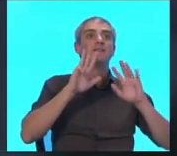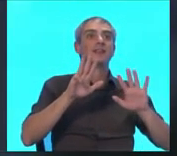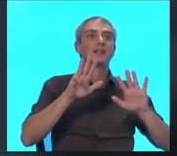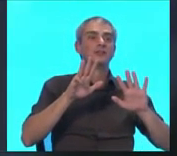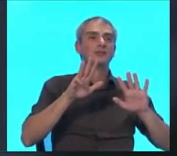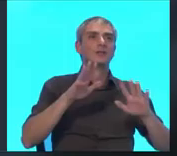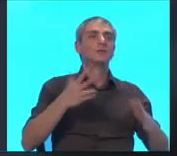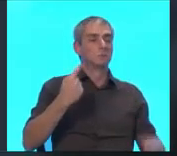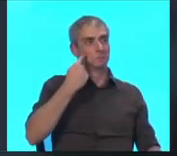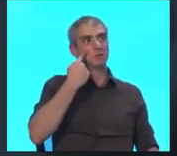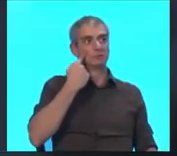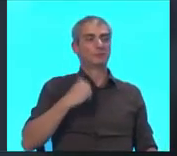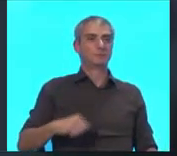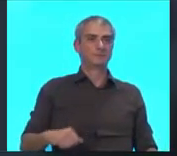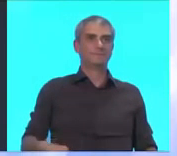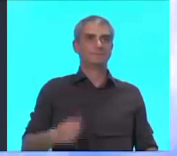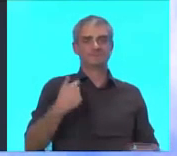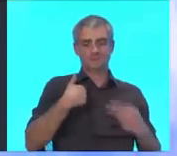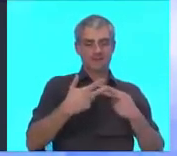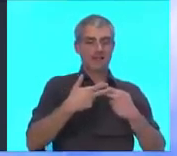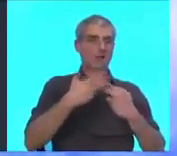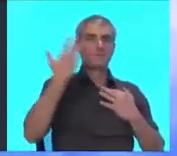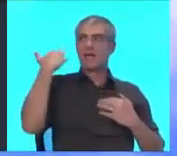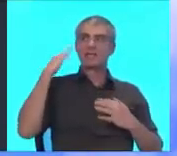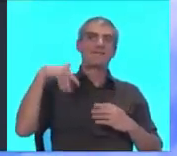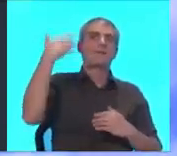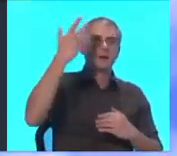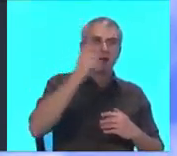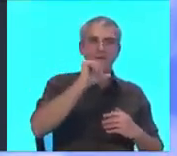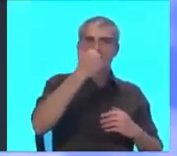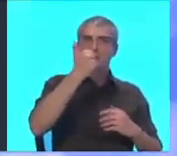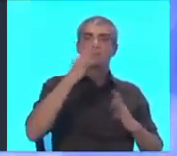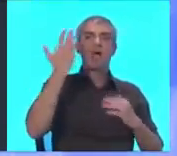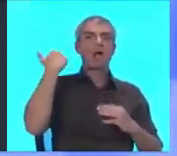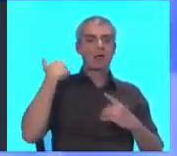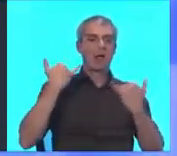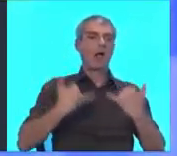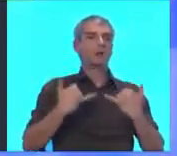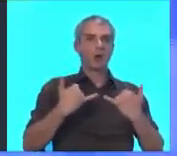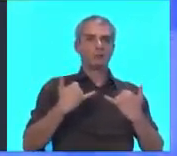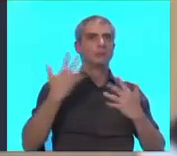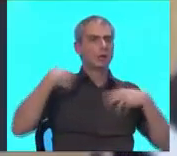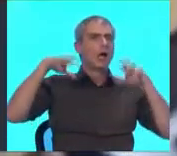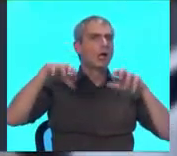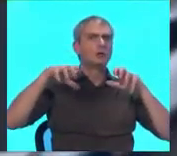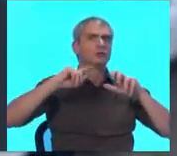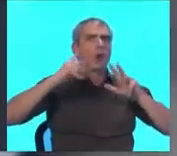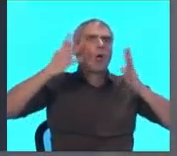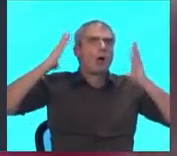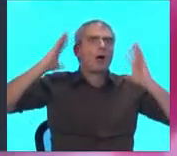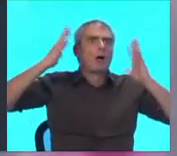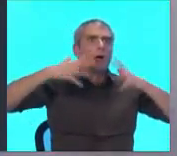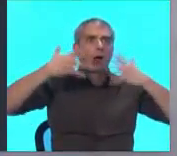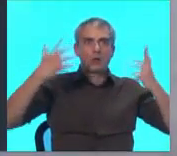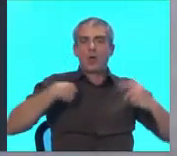מרשים. טוב, אנחנו, אתה יודע, לקראת מה היה ומה יהיה, ובוא קודם כל נעבור על מה שהיה לנו היום. ירד גשם, לא כמויות מאוד גדולות, אמרנו